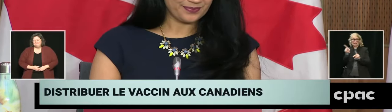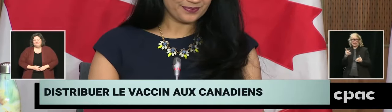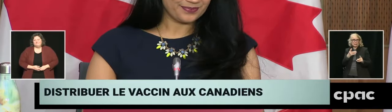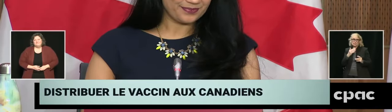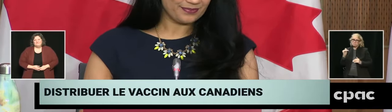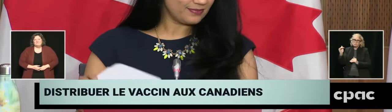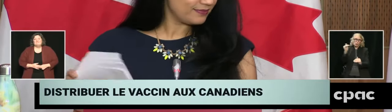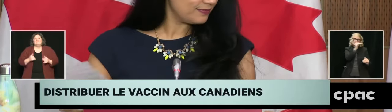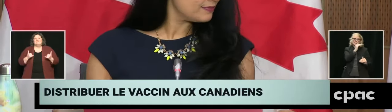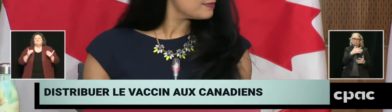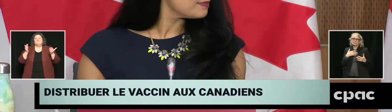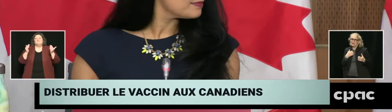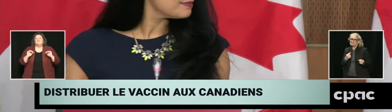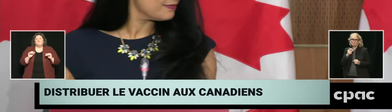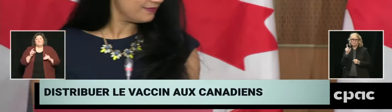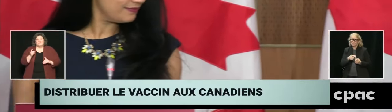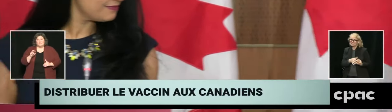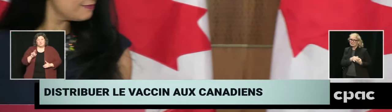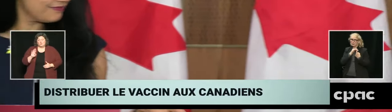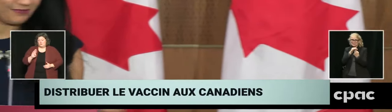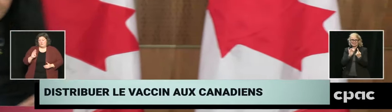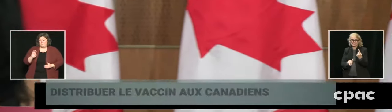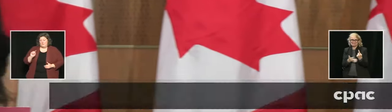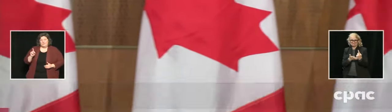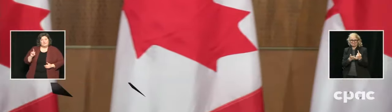Dr. Sharma. Dr. Berthiaume, à vous la parole.